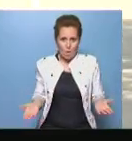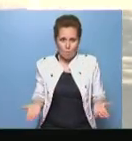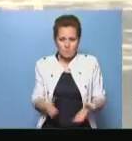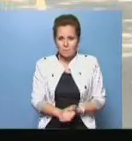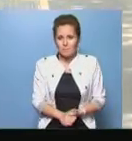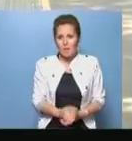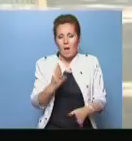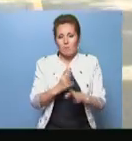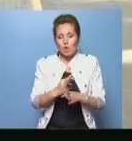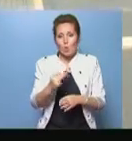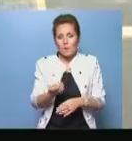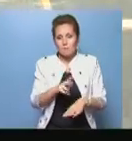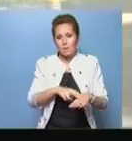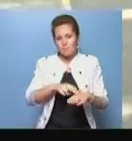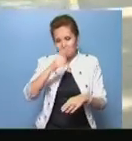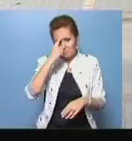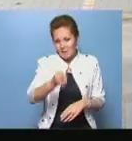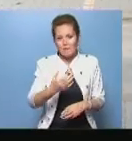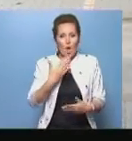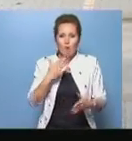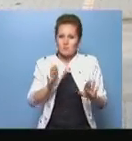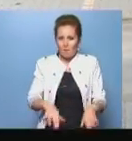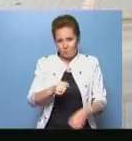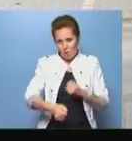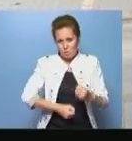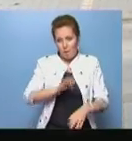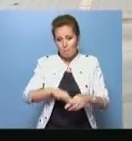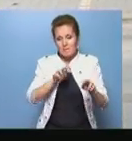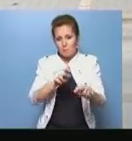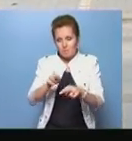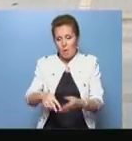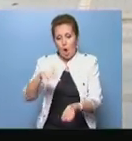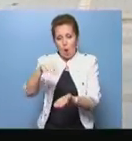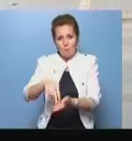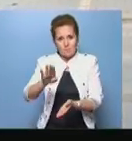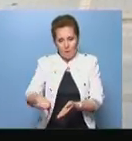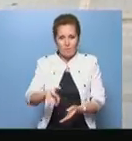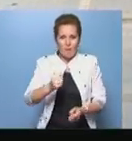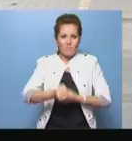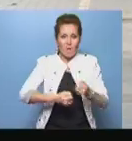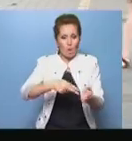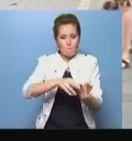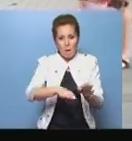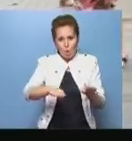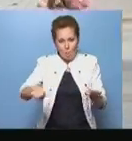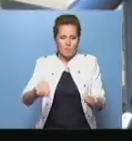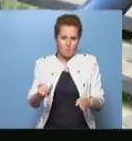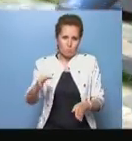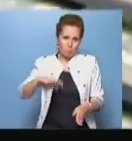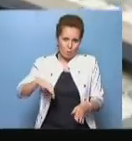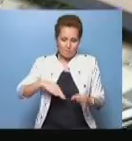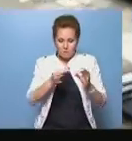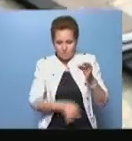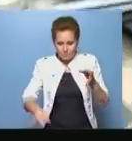раз полицейские просят не оставлять велосипеды без присмотра, ставить их на велопарковках и пользоваться противоугонками грамотно.